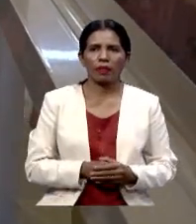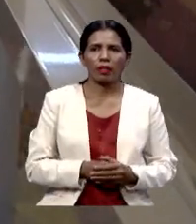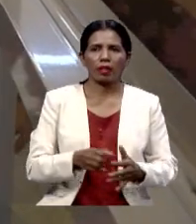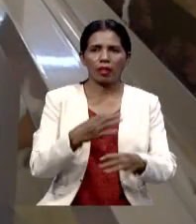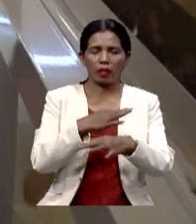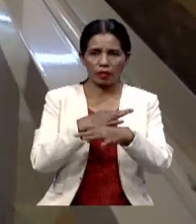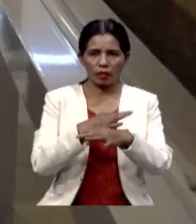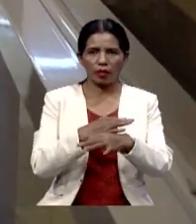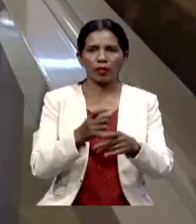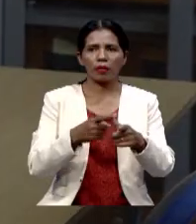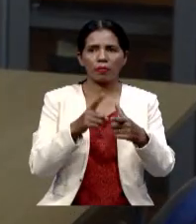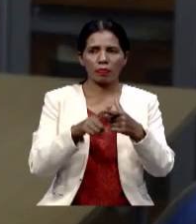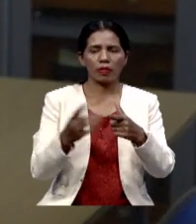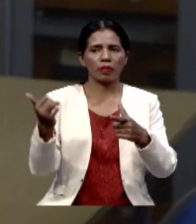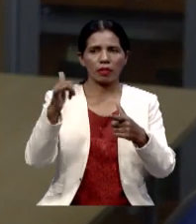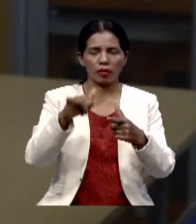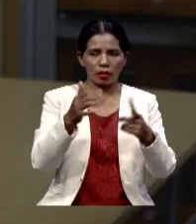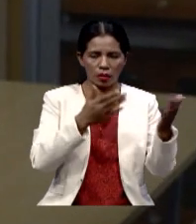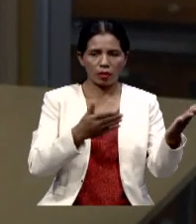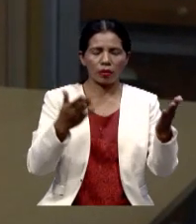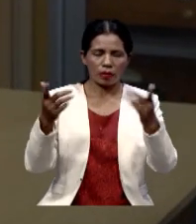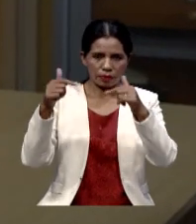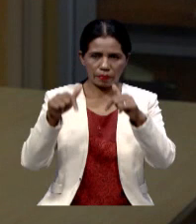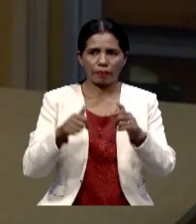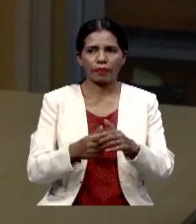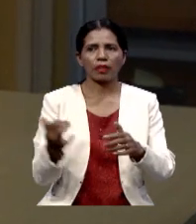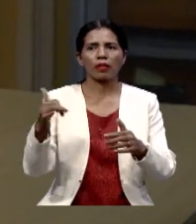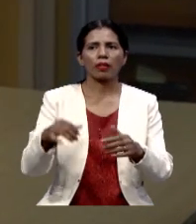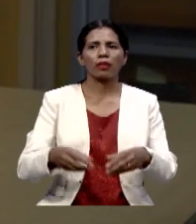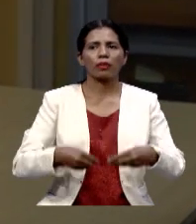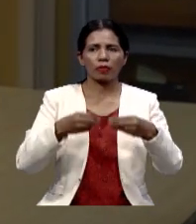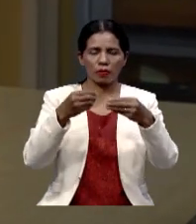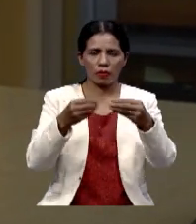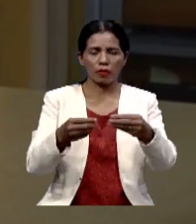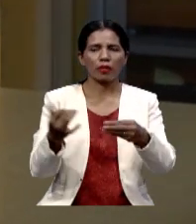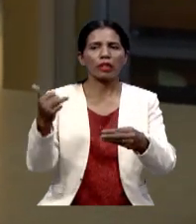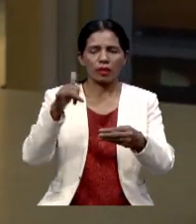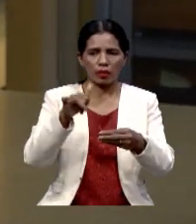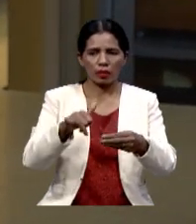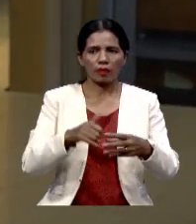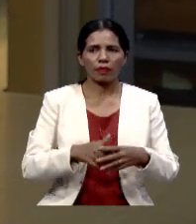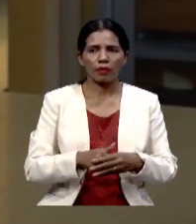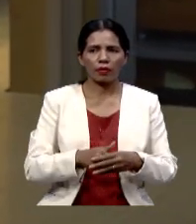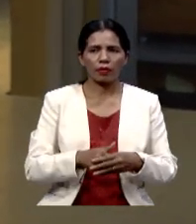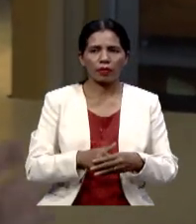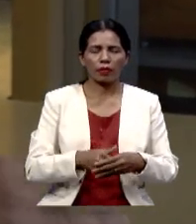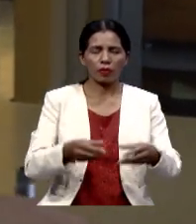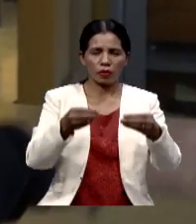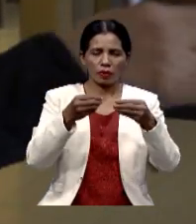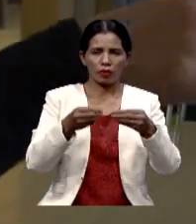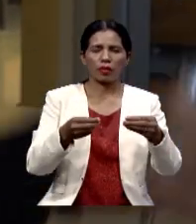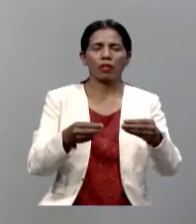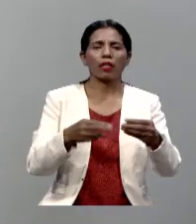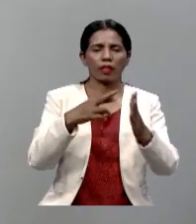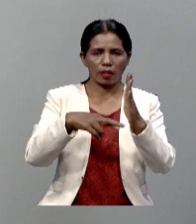hadia, maka foi siraruka be na sera de mai. Aí ve sira oi por un be sirania na sera mai, ami